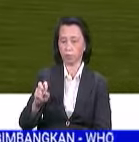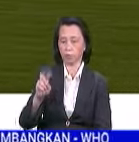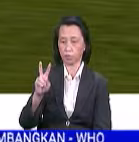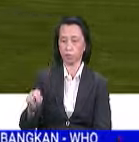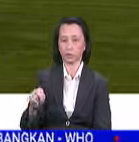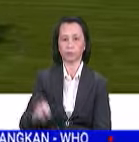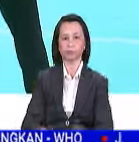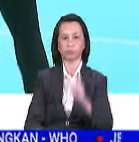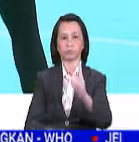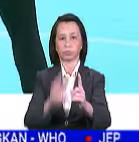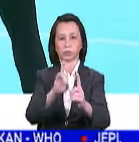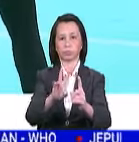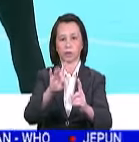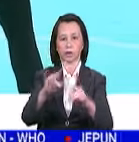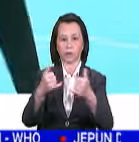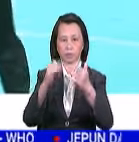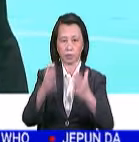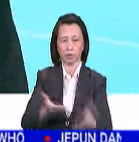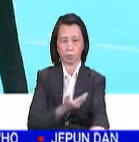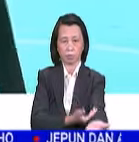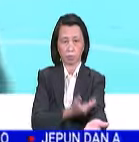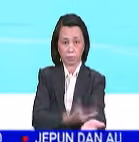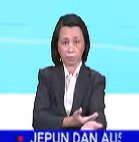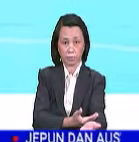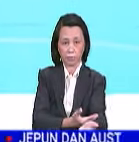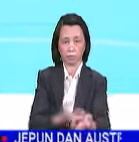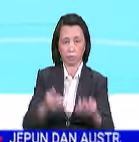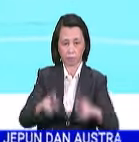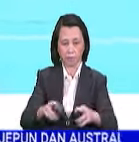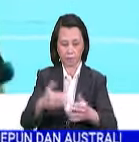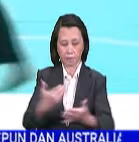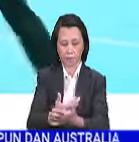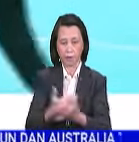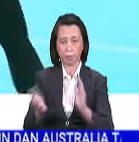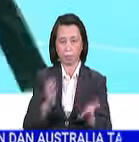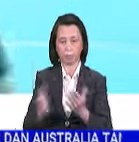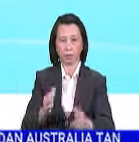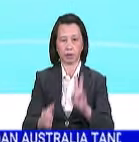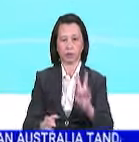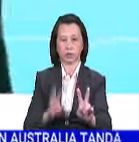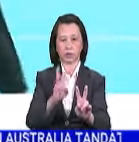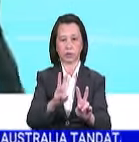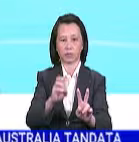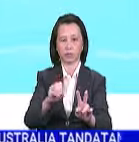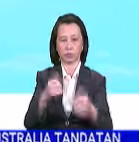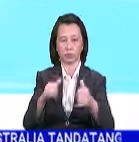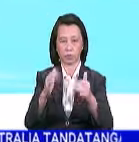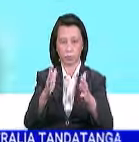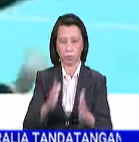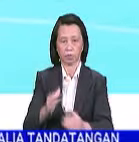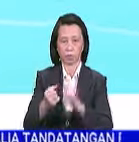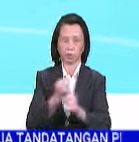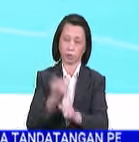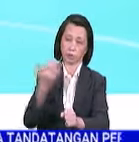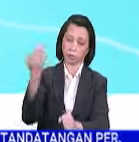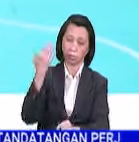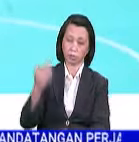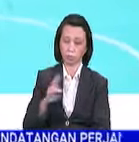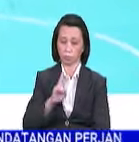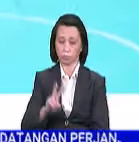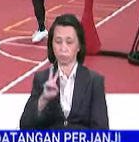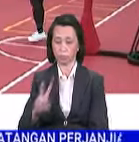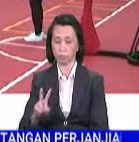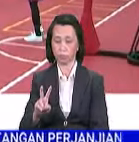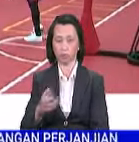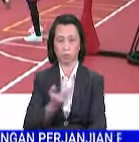Seramai 178 atlet pelapis pula ditawarkan kontrak baharu berbanding 260 atlet tahun lepas, manakala 22